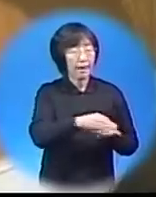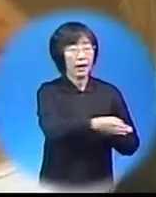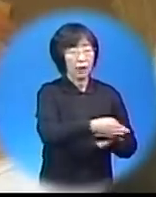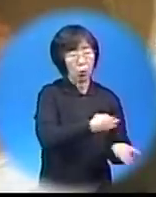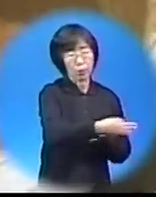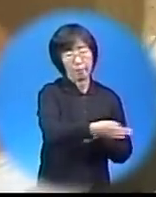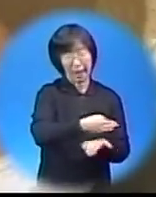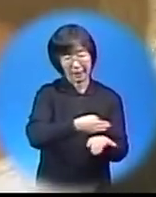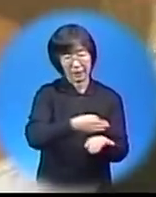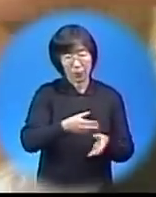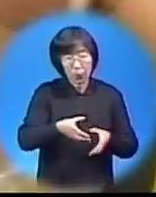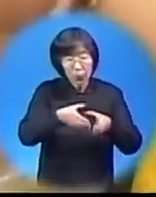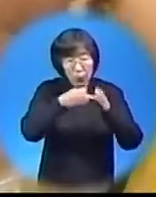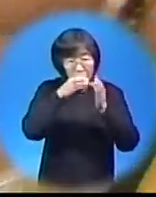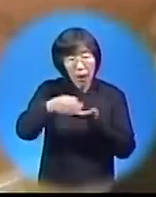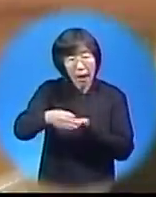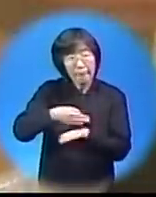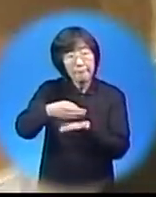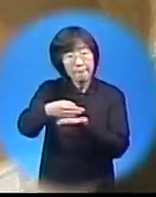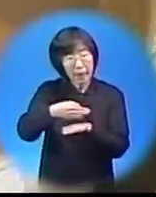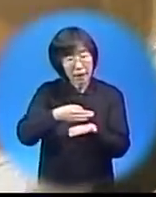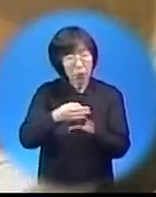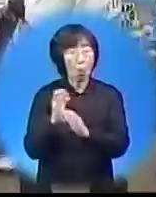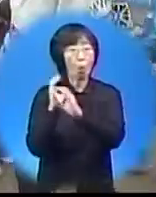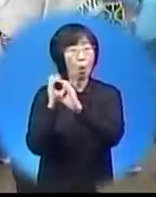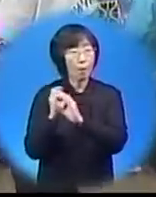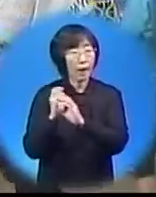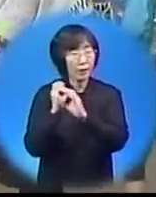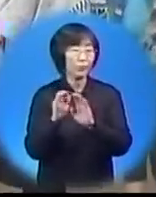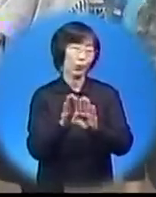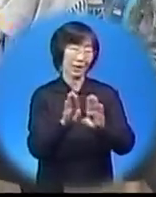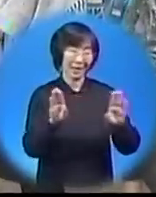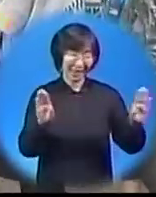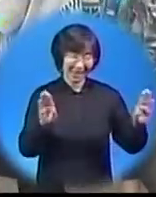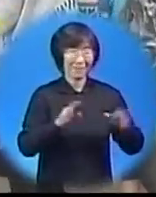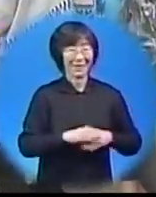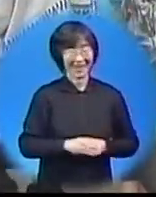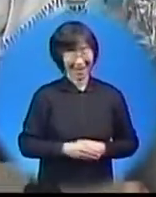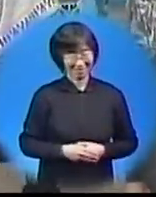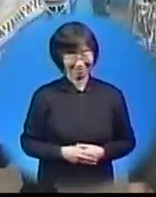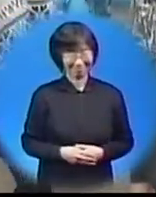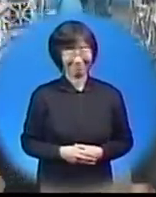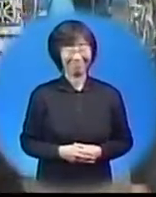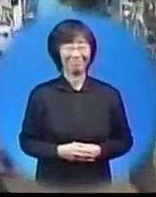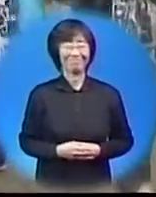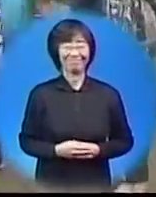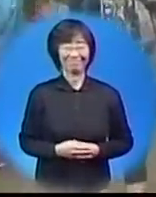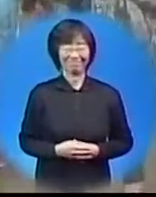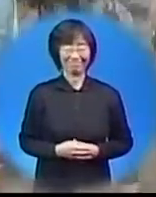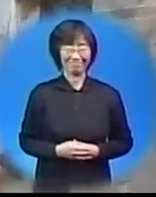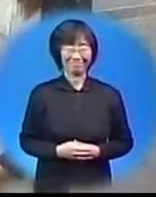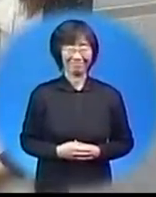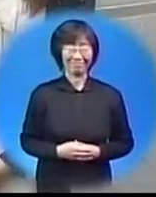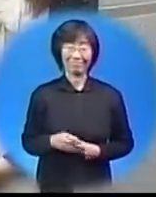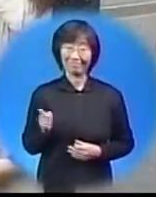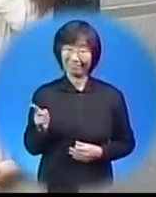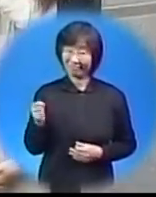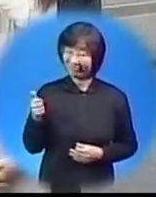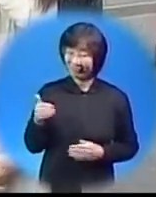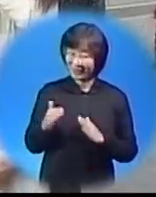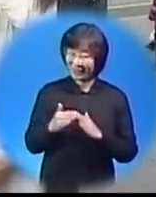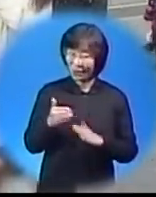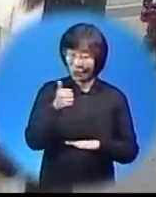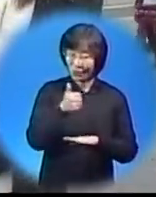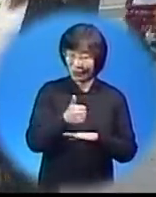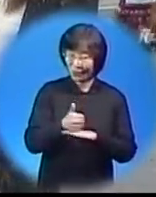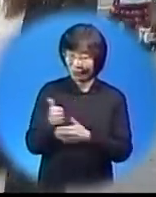販売などの行われる霞カニ祭りも開催。 会場を訪れた永瀬幸